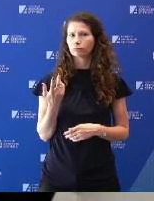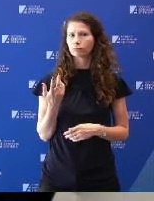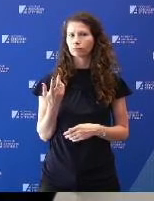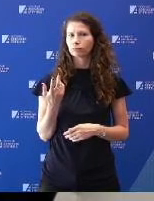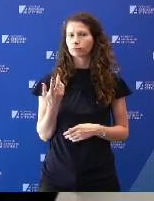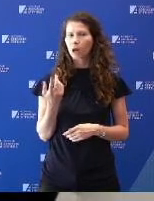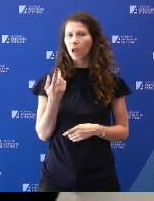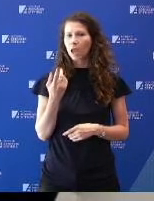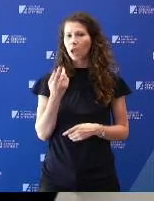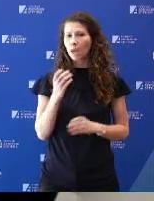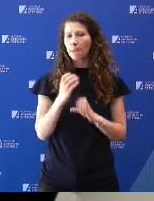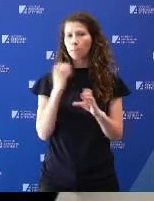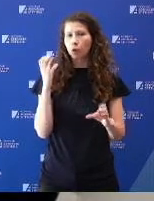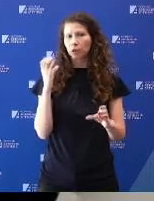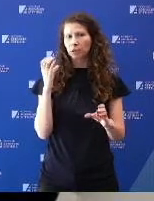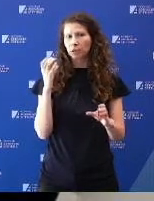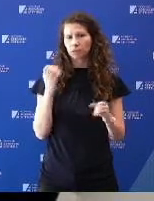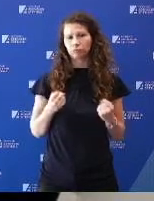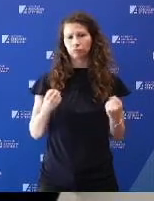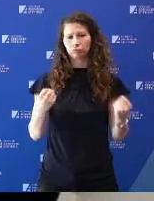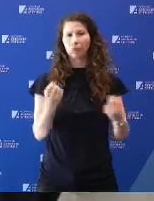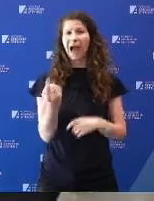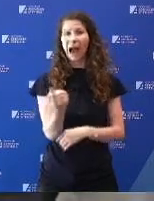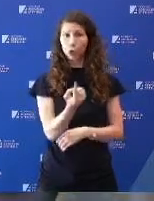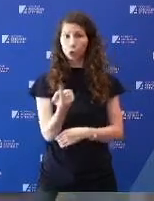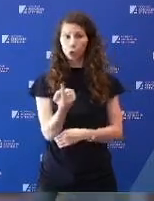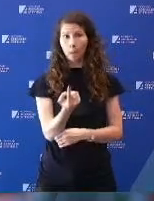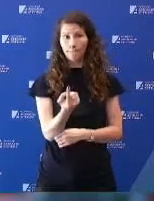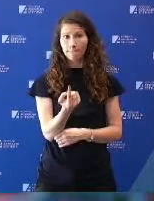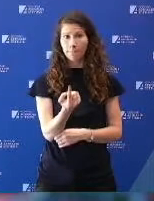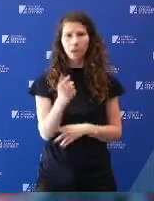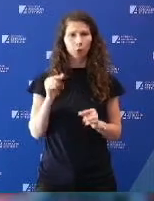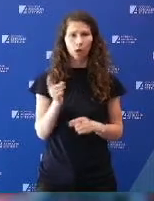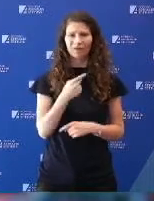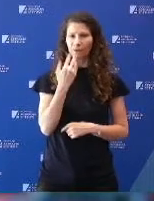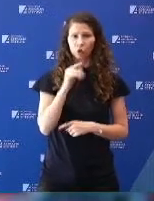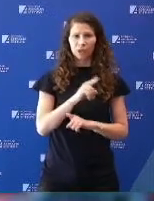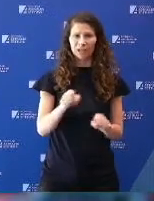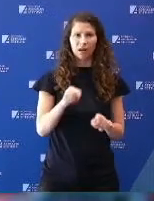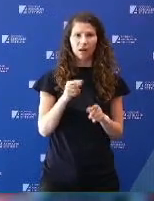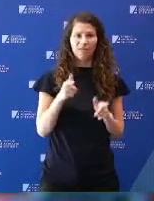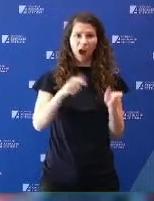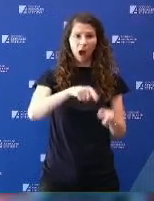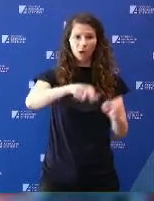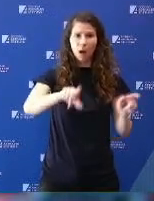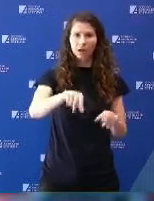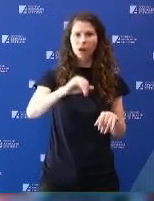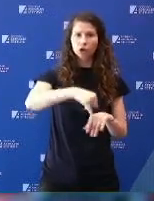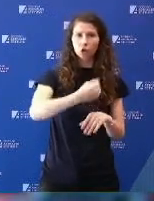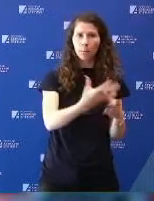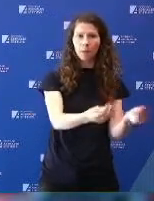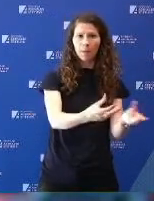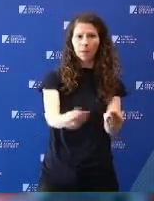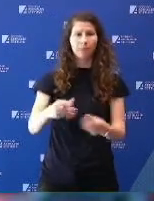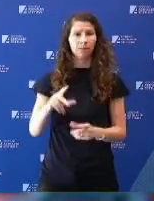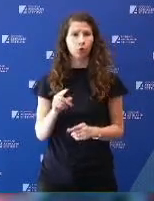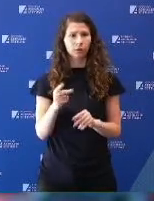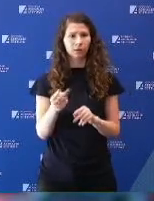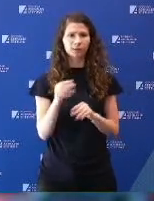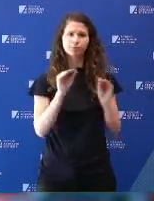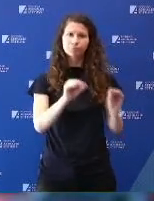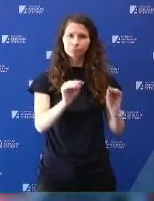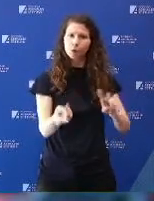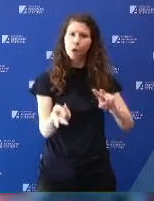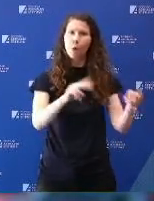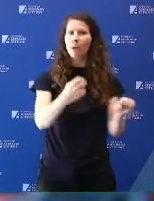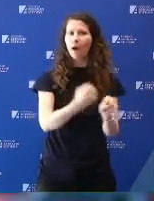autonomes Busfahren ermöglichen, dann wollen wir ja nicht, dass sie ihre Jobs verlieren. Das heißt, wir trainieren sie neu. Mit der Pandemie